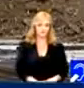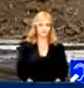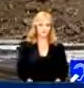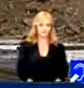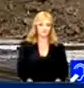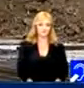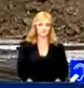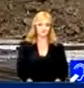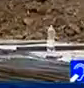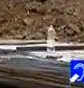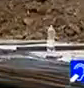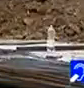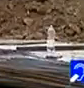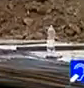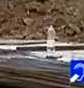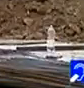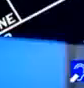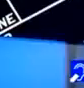Guvernul Republicii Moldova.